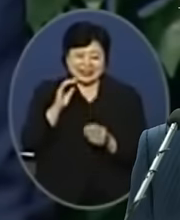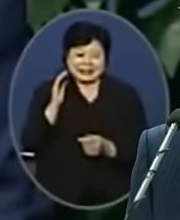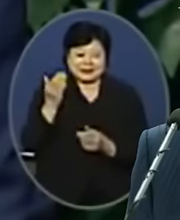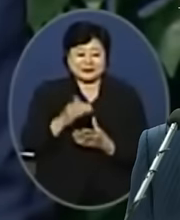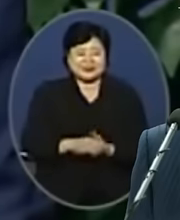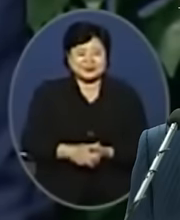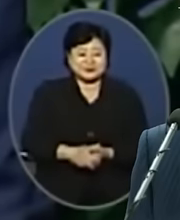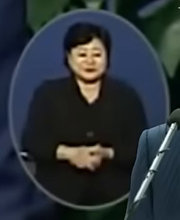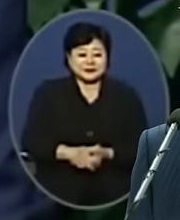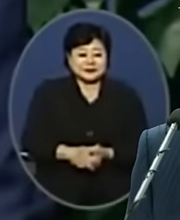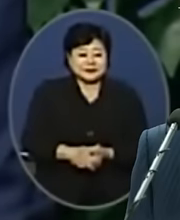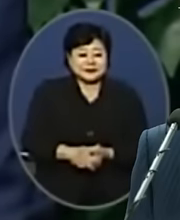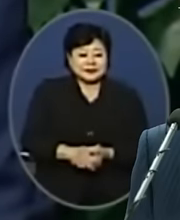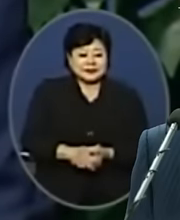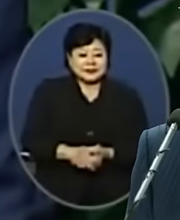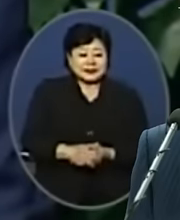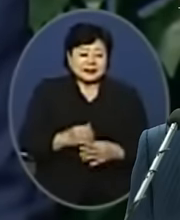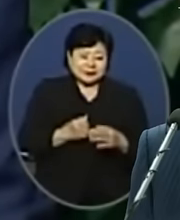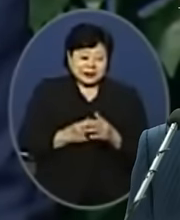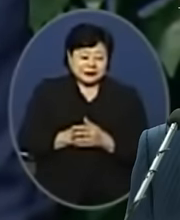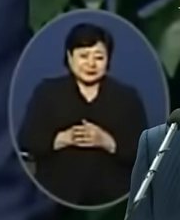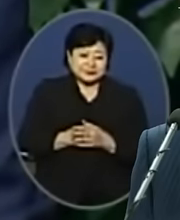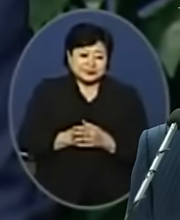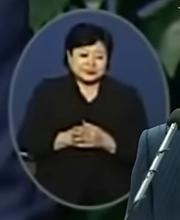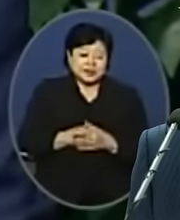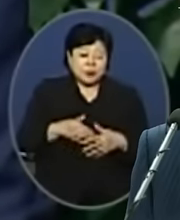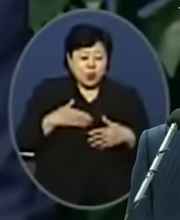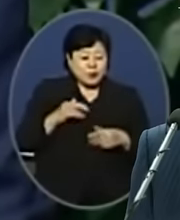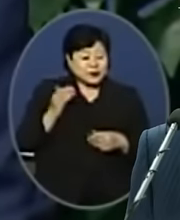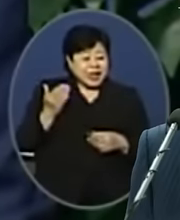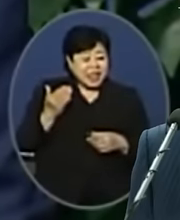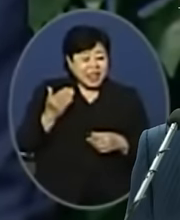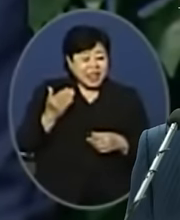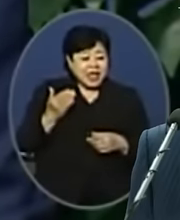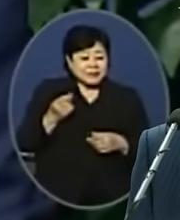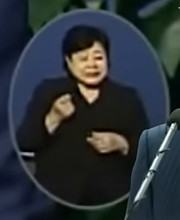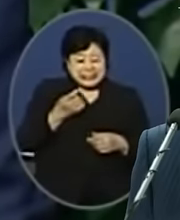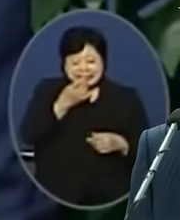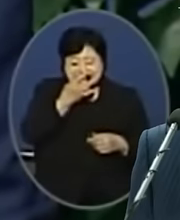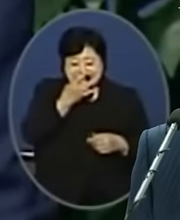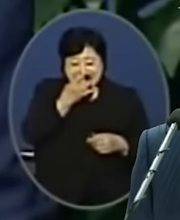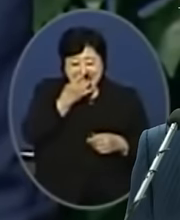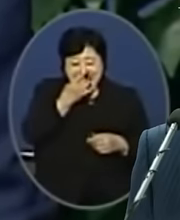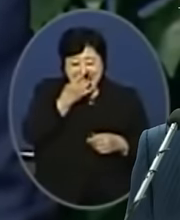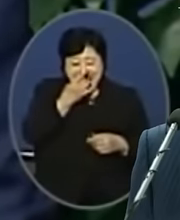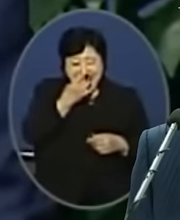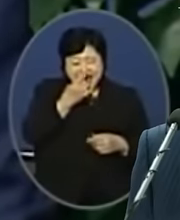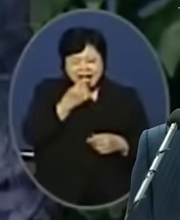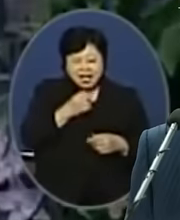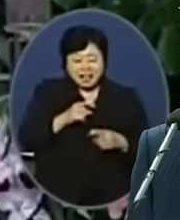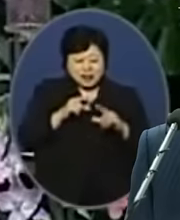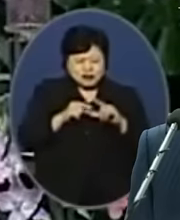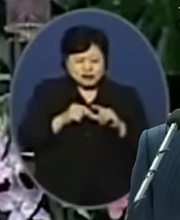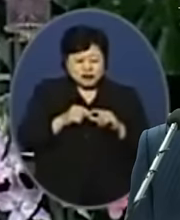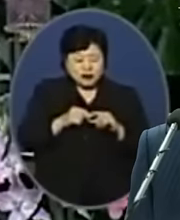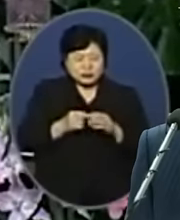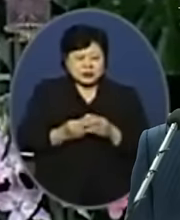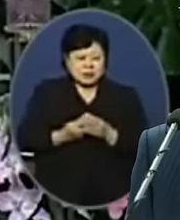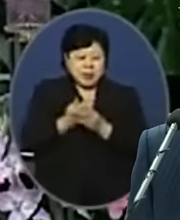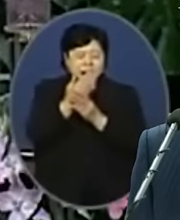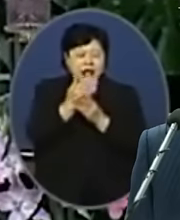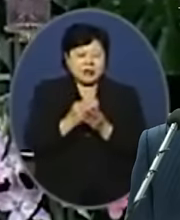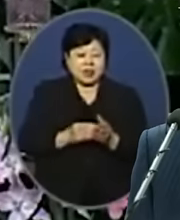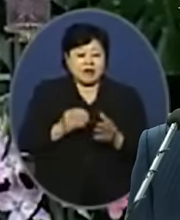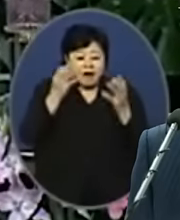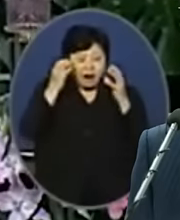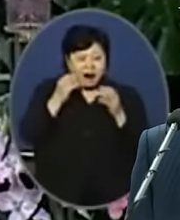것입니다. 그러니까 봄이 되면 그 작은 씨앗이 두꺼운 껍질을 뚫어 삭을 틔우고